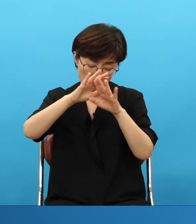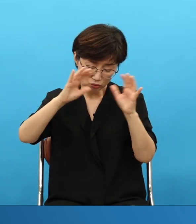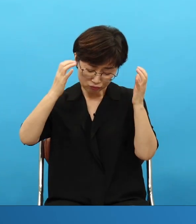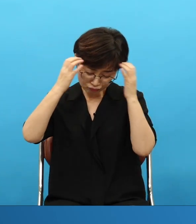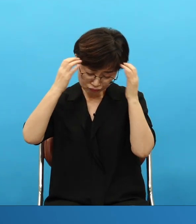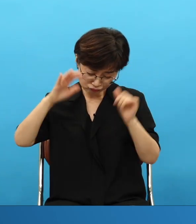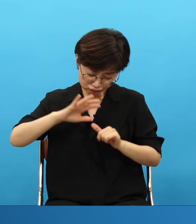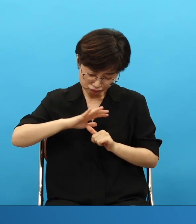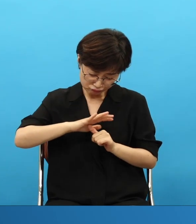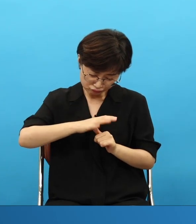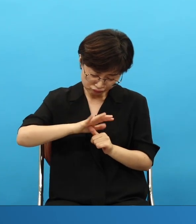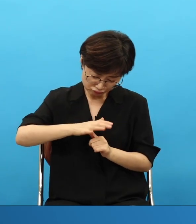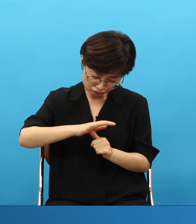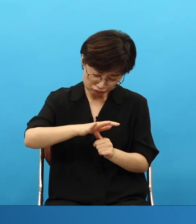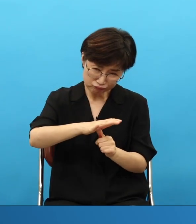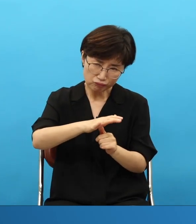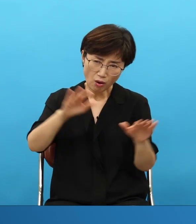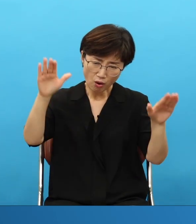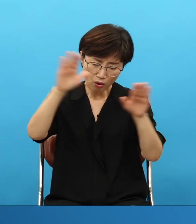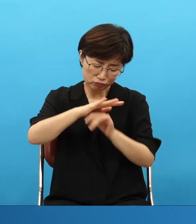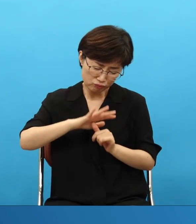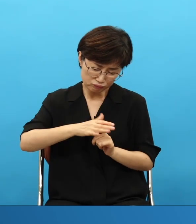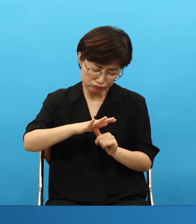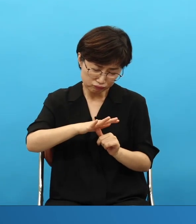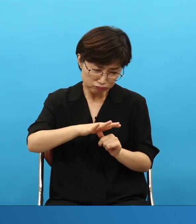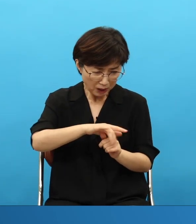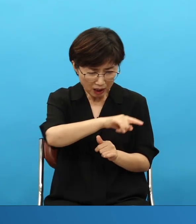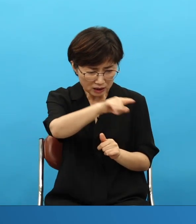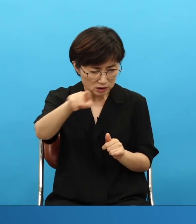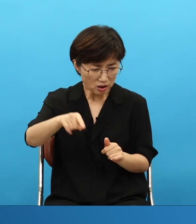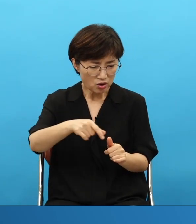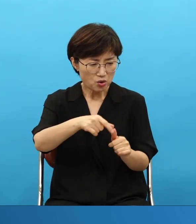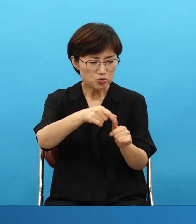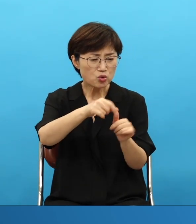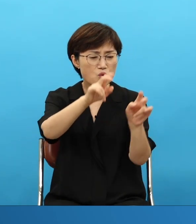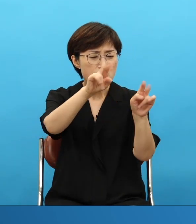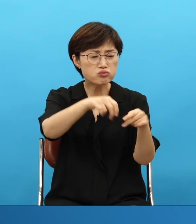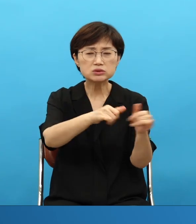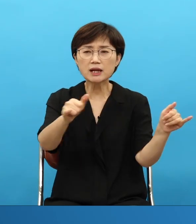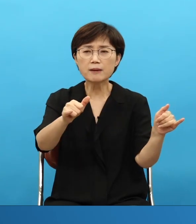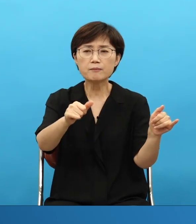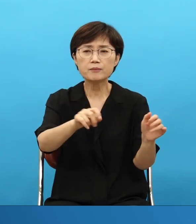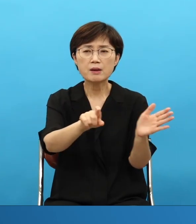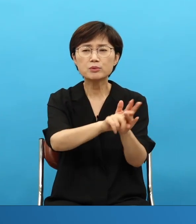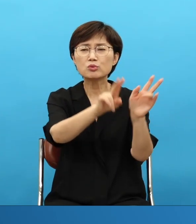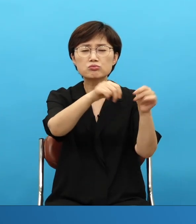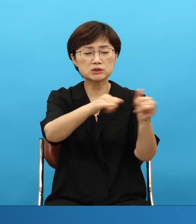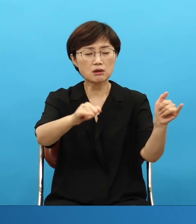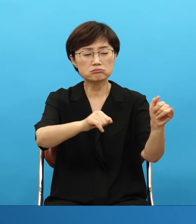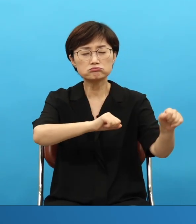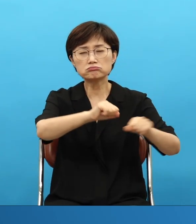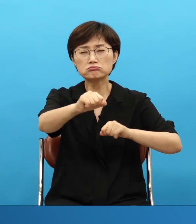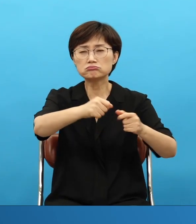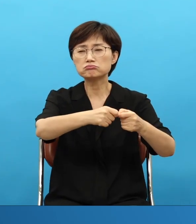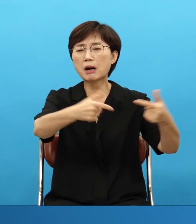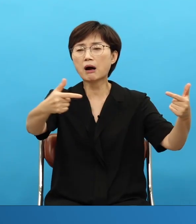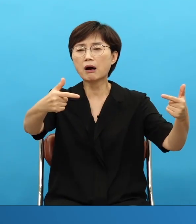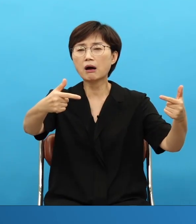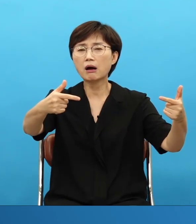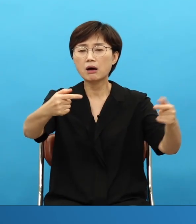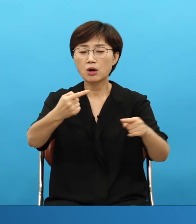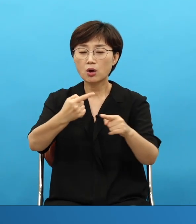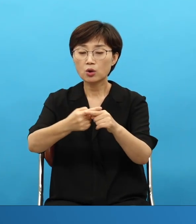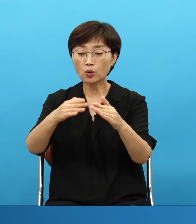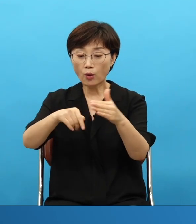people are dying. 쉽게 말하면 구원 못 받은 자들이 득실거리는 거예요. People who have not been saved, they are running things 교회 안에 in the church. 구원 못